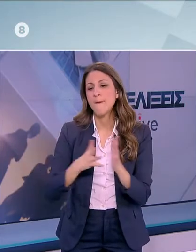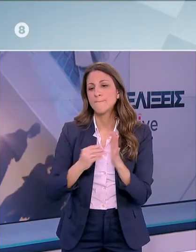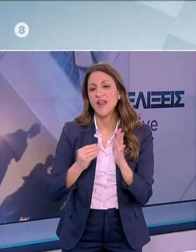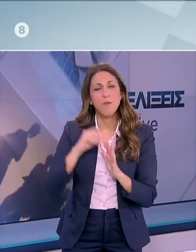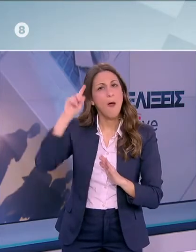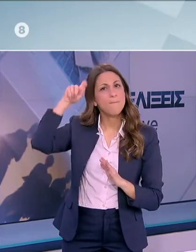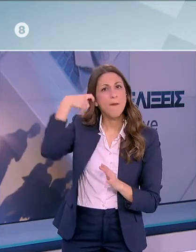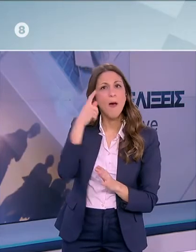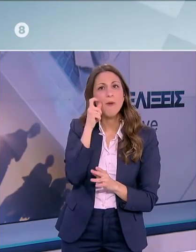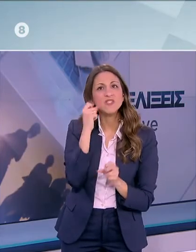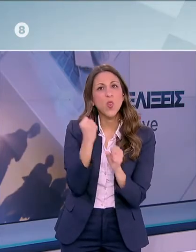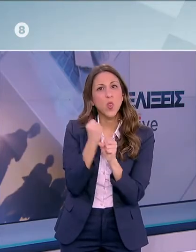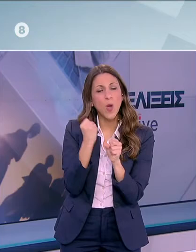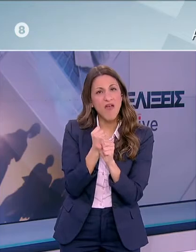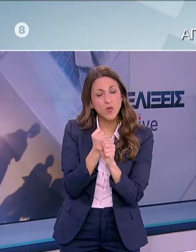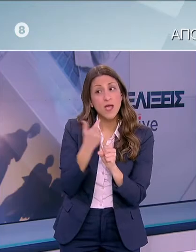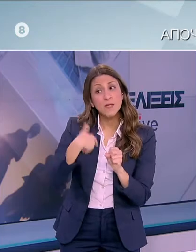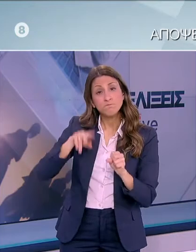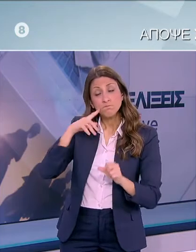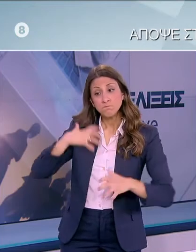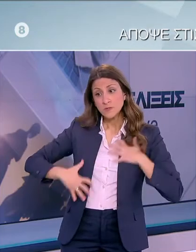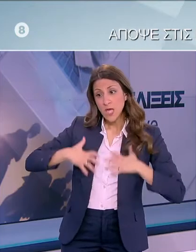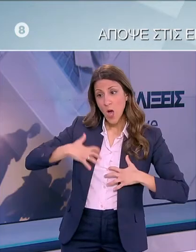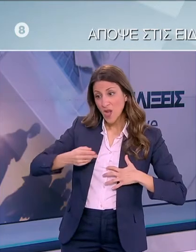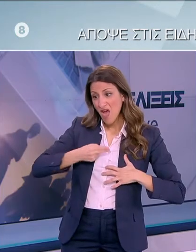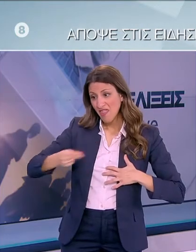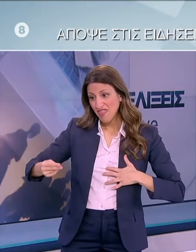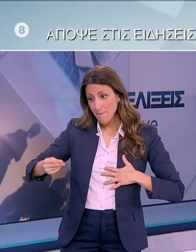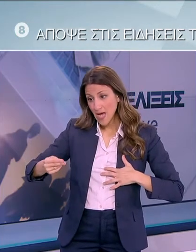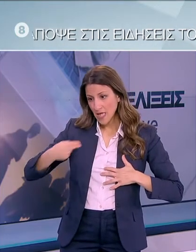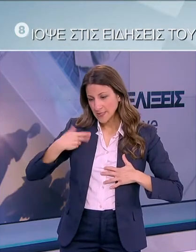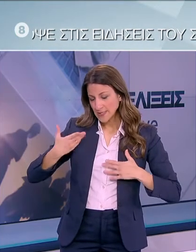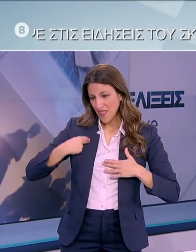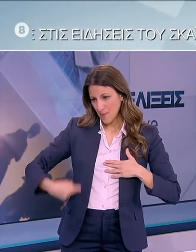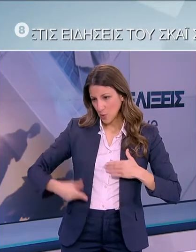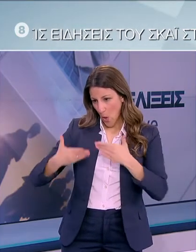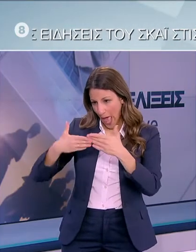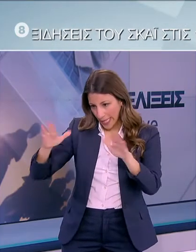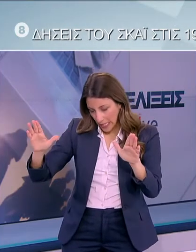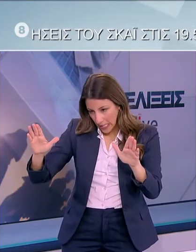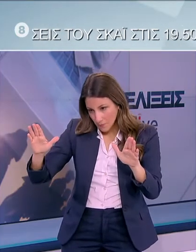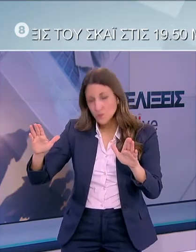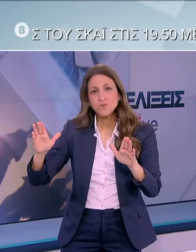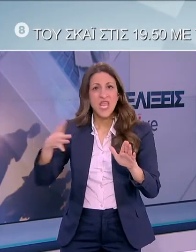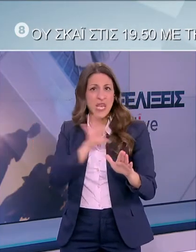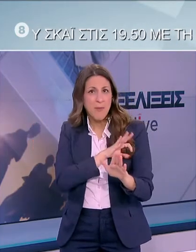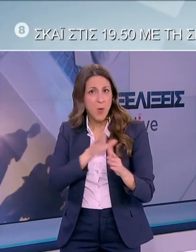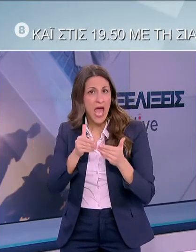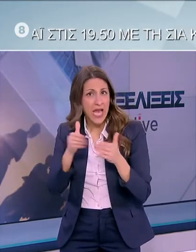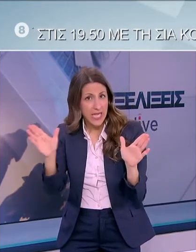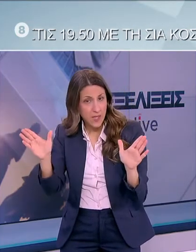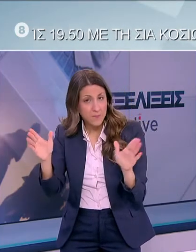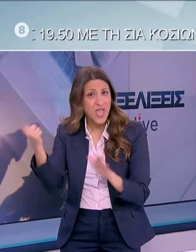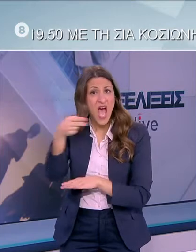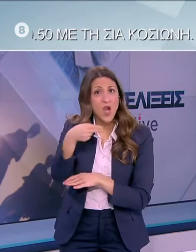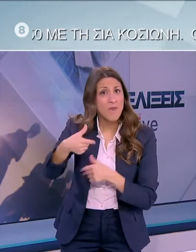είναι κρίσιμο αν θα λειτουργήσουν νηπιαγωγεία και δημοτικά. Θα ακολουθηθεί το σενάριο ανοίγει τελευταίο ότι έκλεισε πρώτο με τις πανελλαδικές